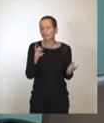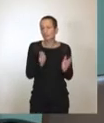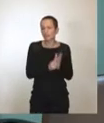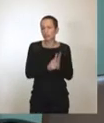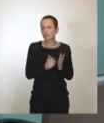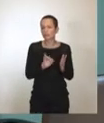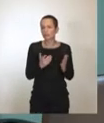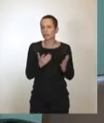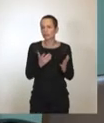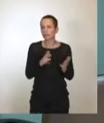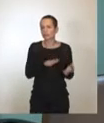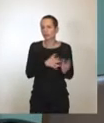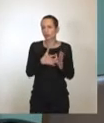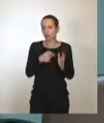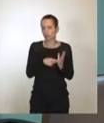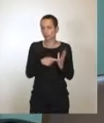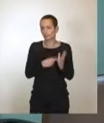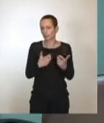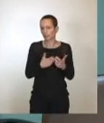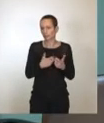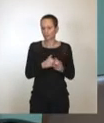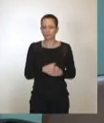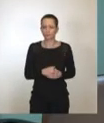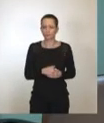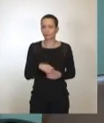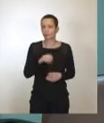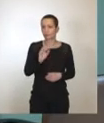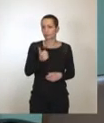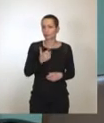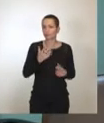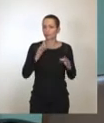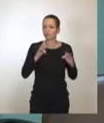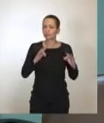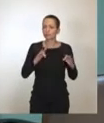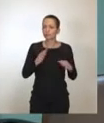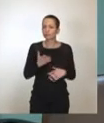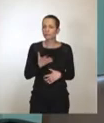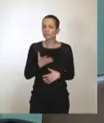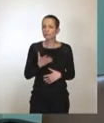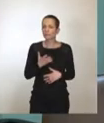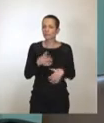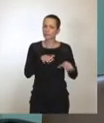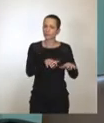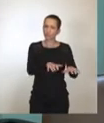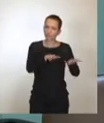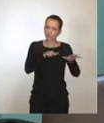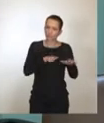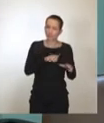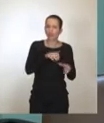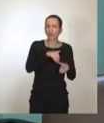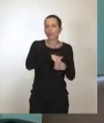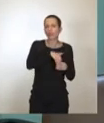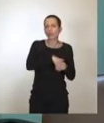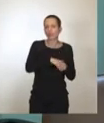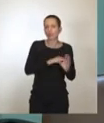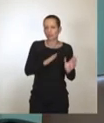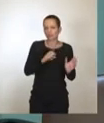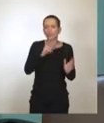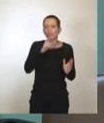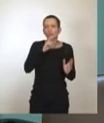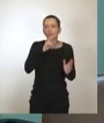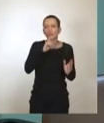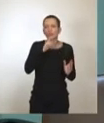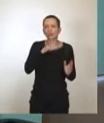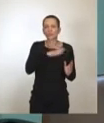s'agit d'évolution. Tout d'abord, en ce qui concerne l'administration interne, je laisserai bien évidemment Delphine